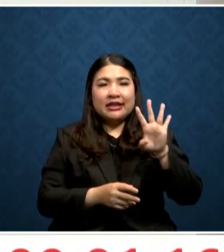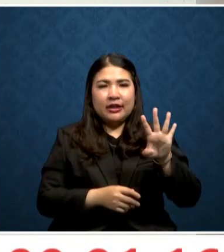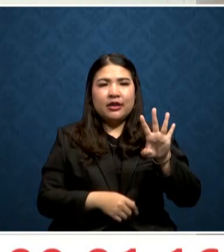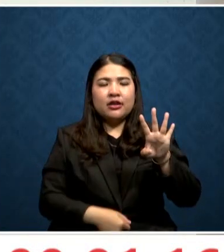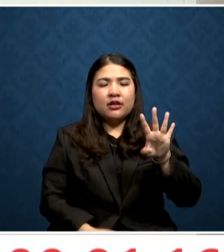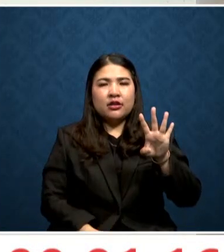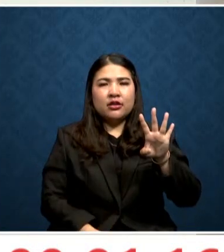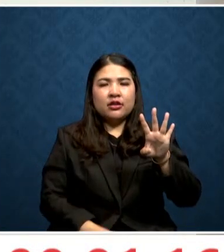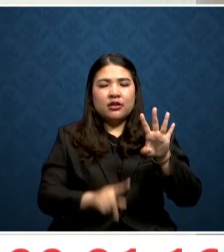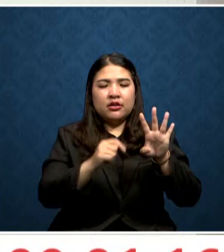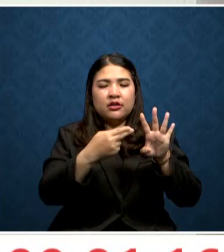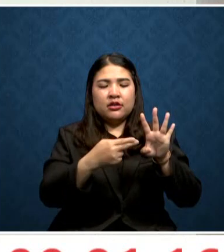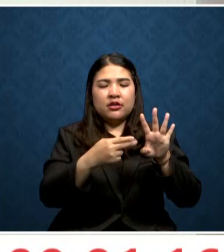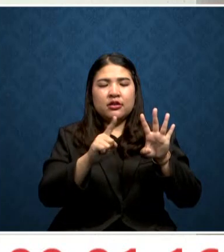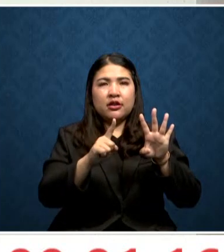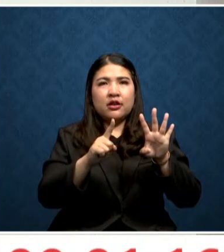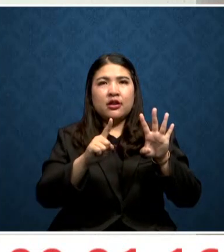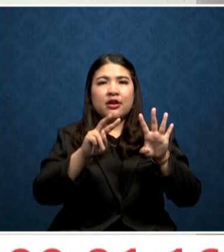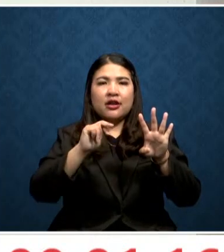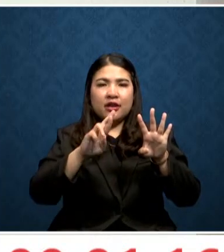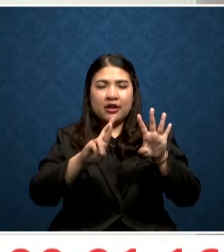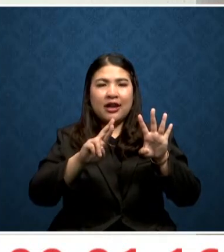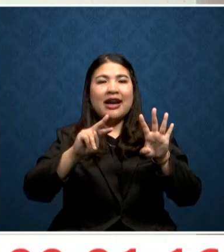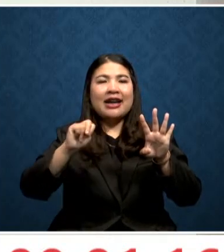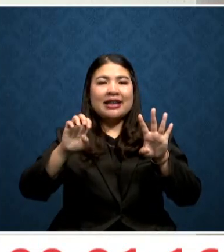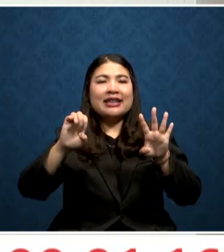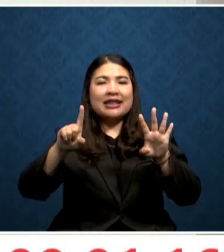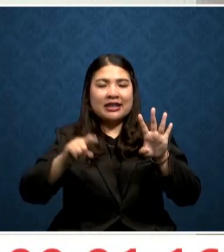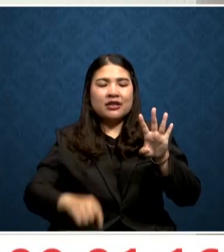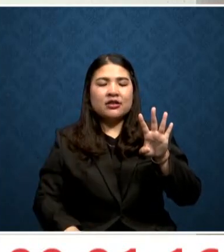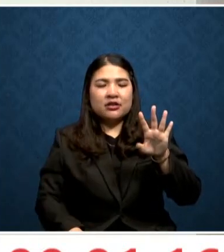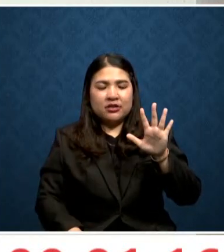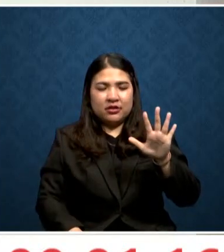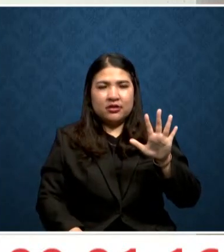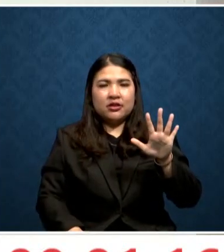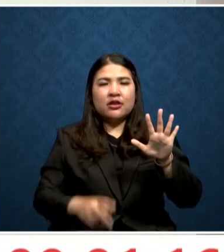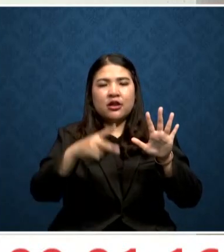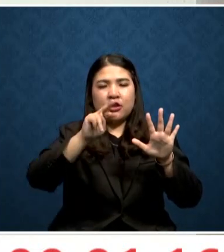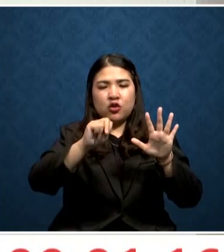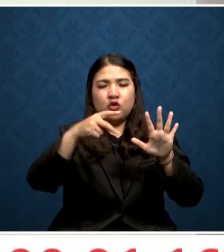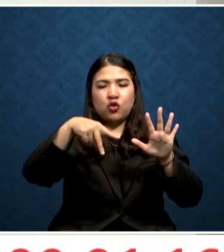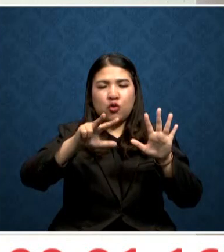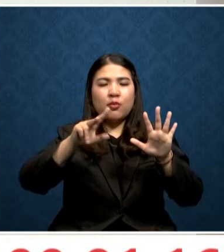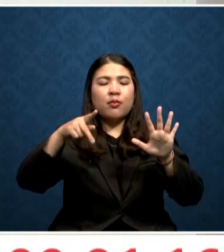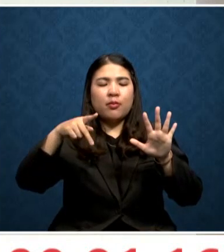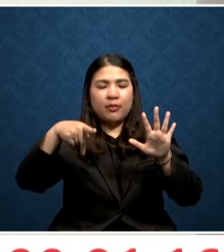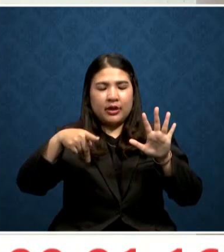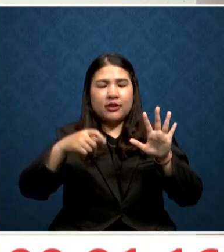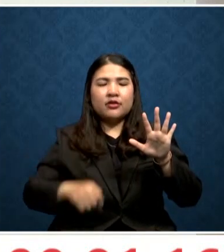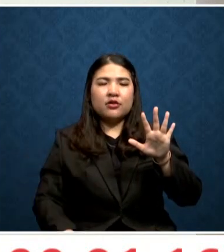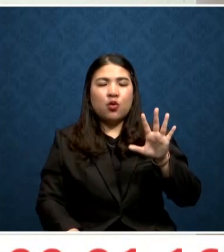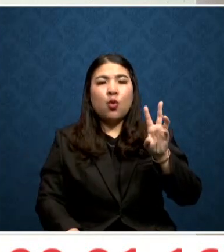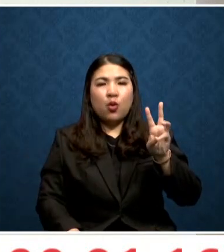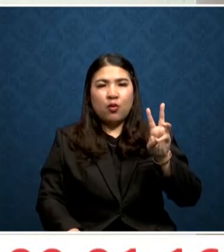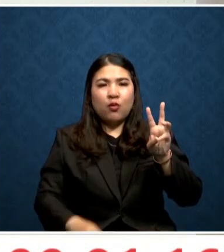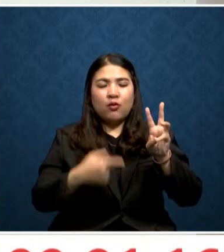นางธารณีปรีดาสรร 5. นายนพดลพริ้งสกุล 6.